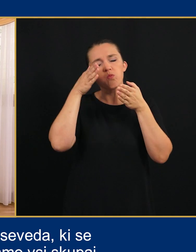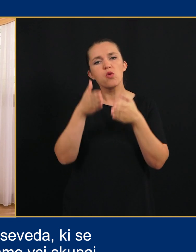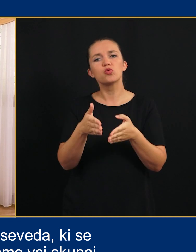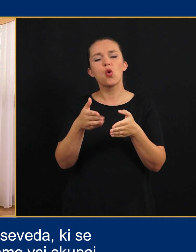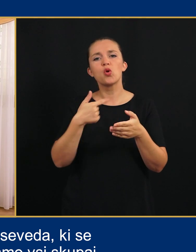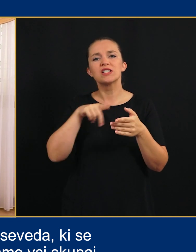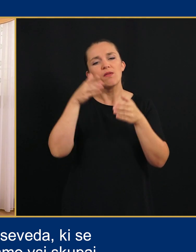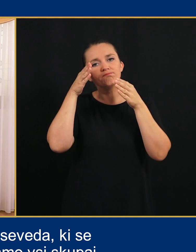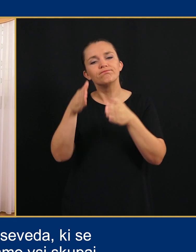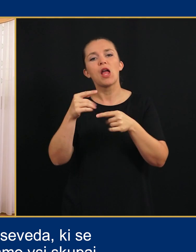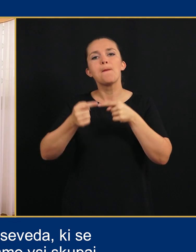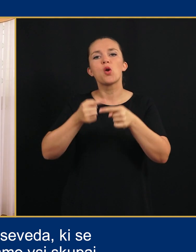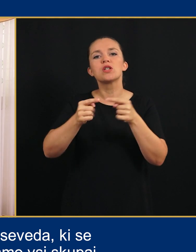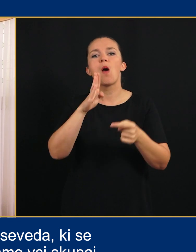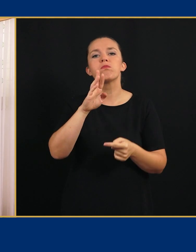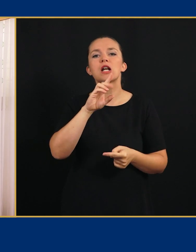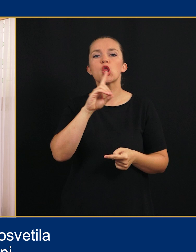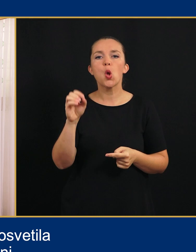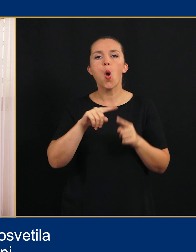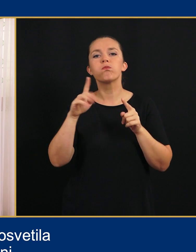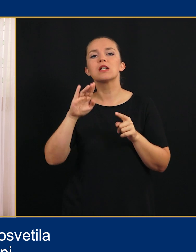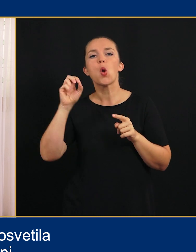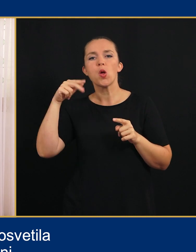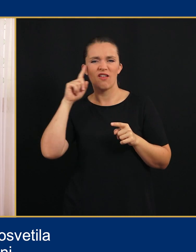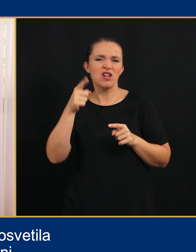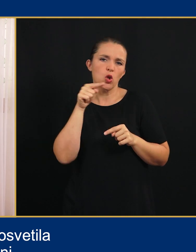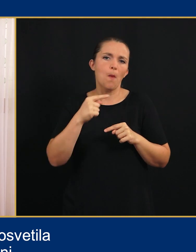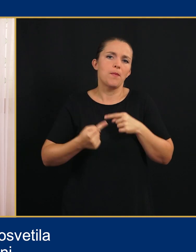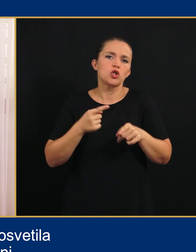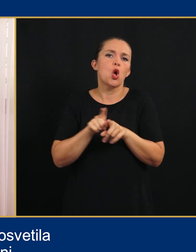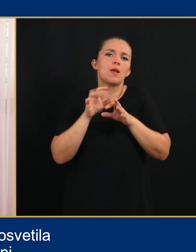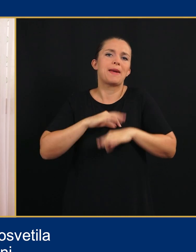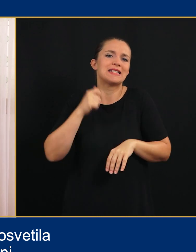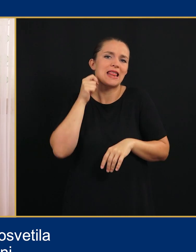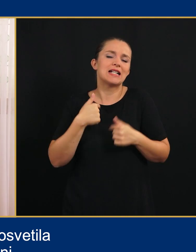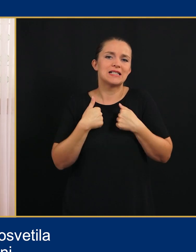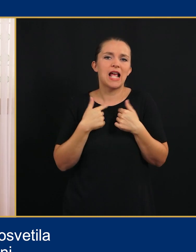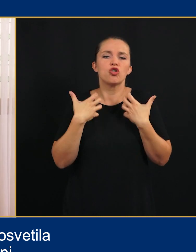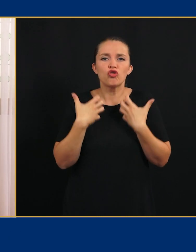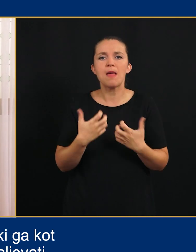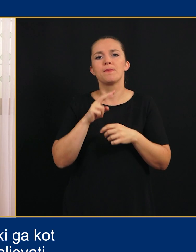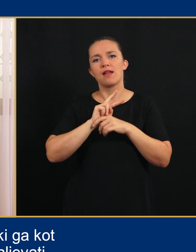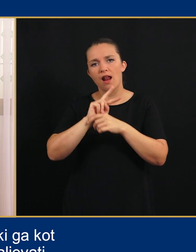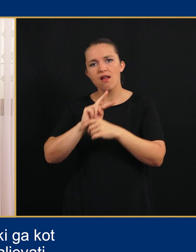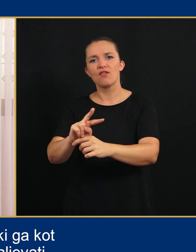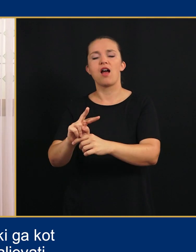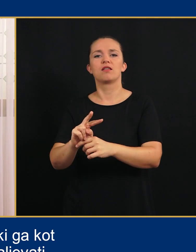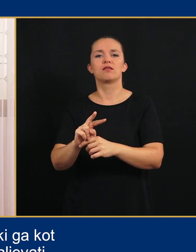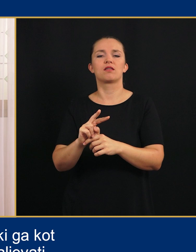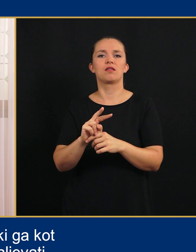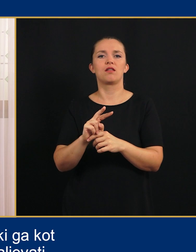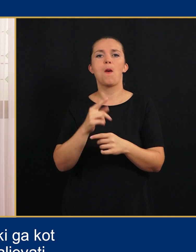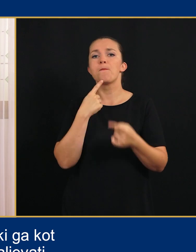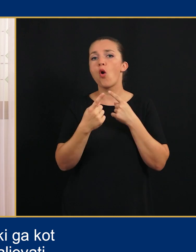kateri prebivamo vsi skupaj. Veliko pozornost sva posvetila procesu Brdo-Brioni. Veste, da je to proces, ki ga